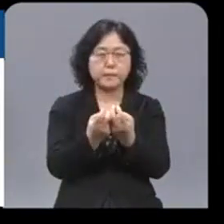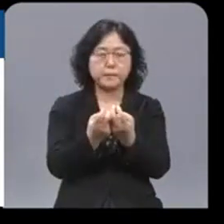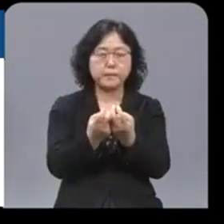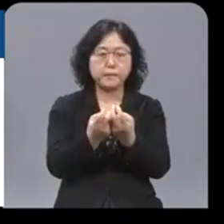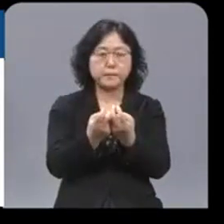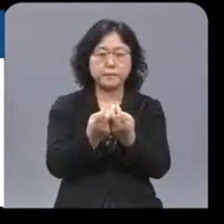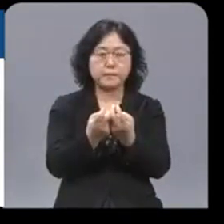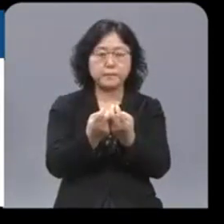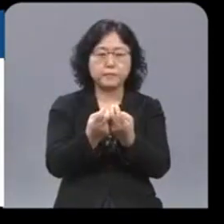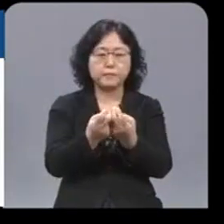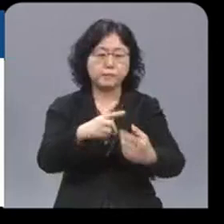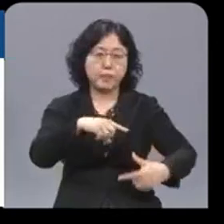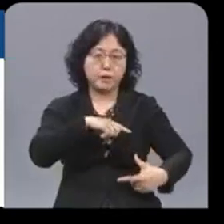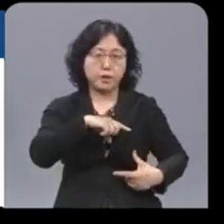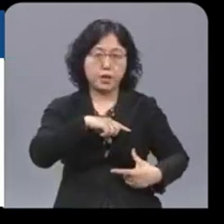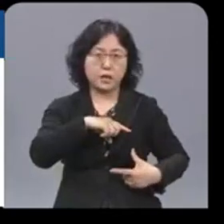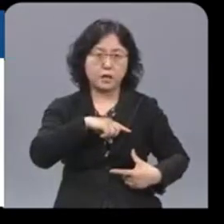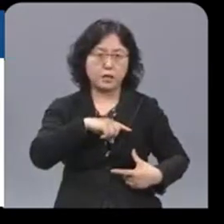그